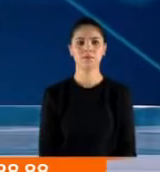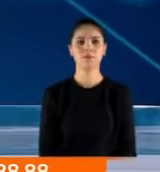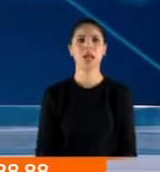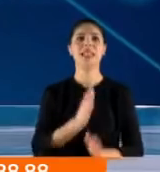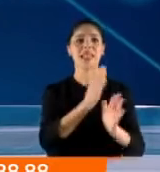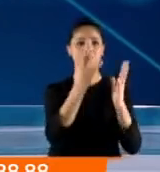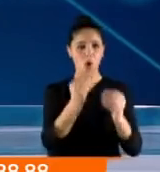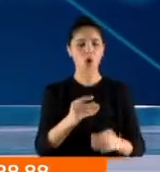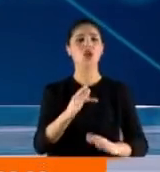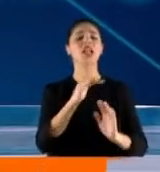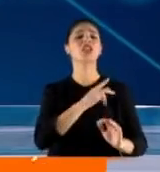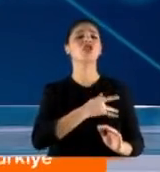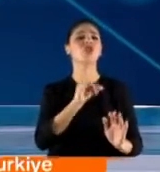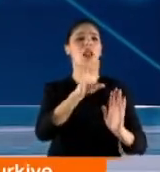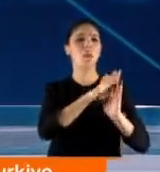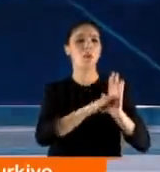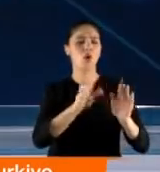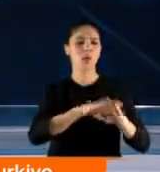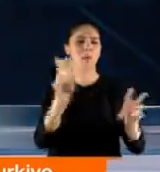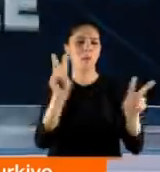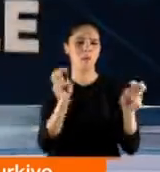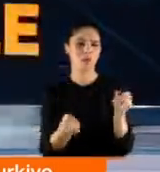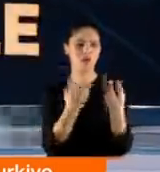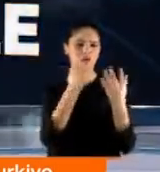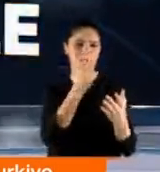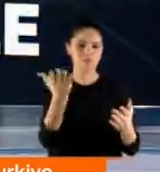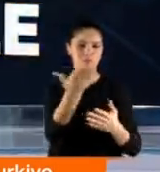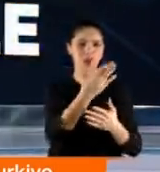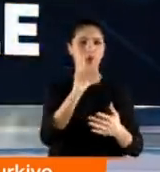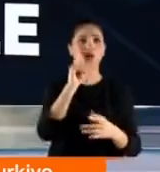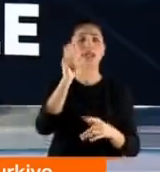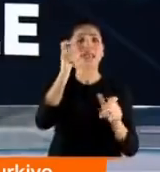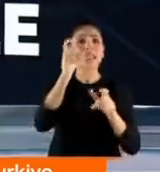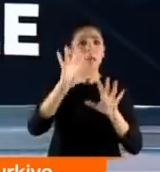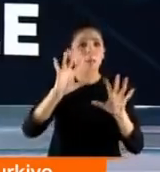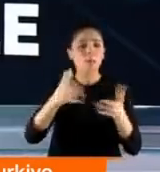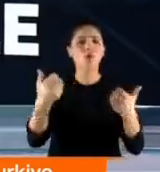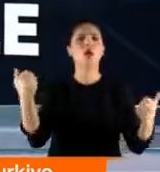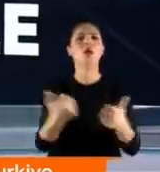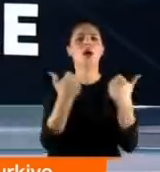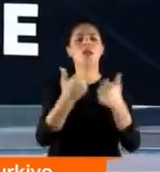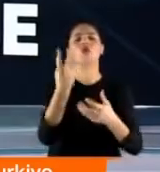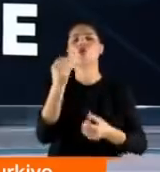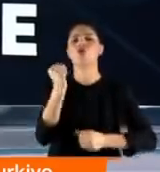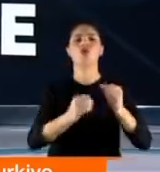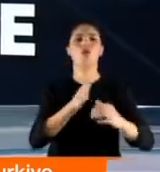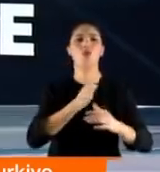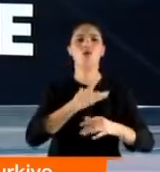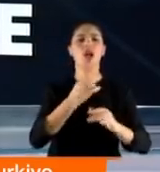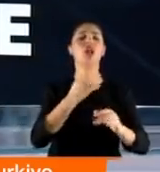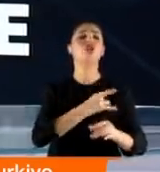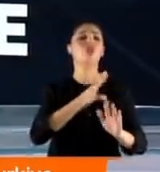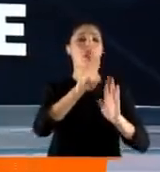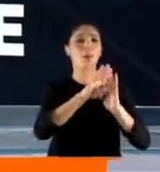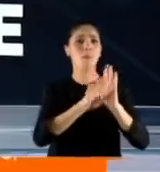Seyir halinde canlı yayın yapmak bir moda haline geldi. Dikkati de alıp kaza yapan birçok sürücü gördük şimdiye kadar. Canlı yayın